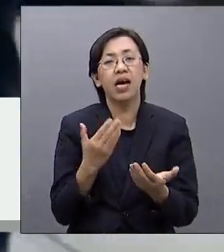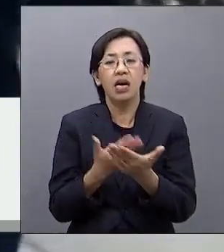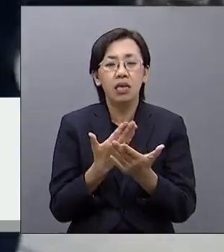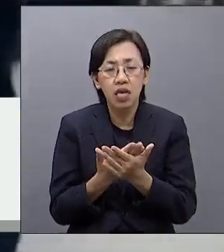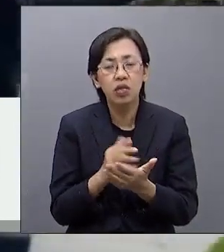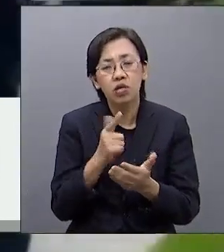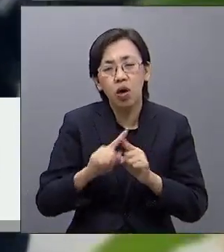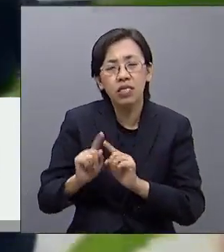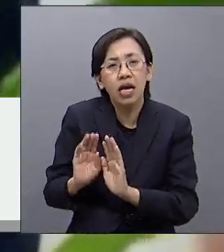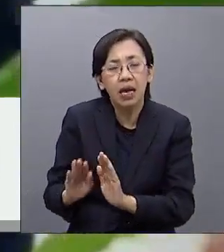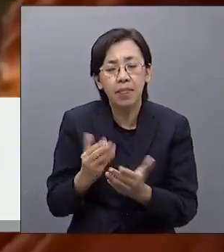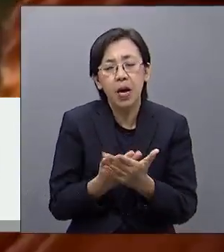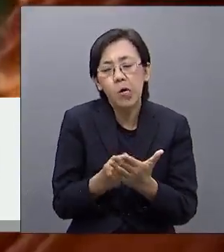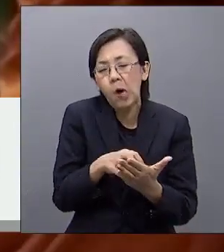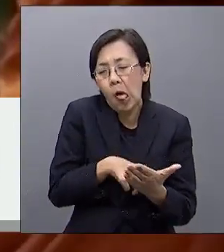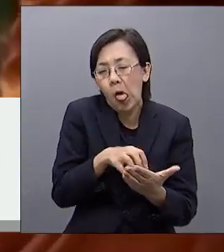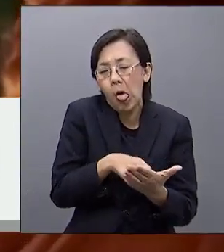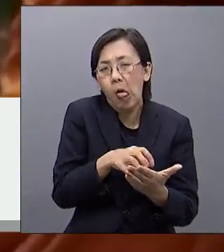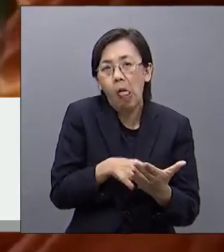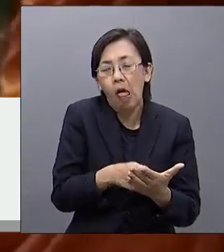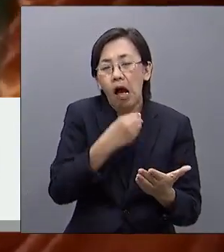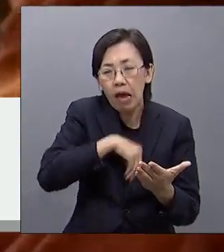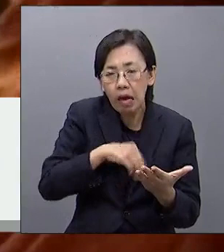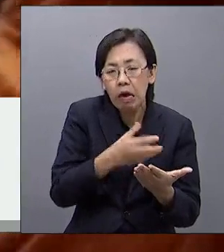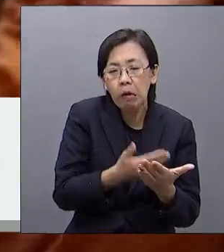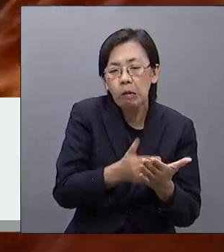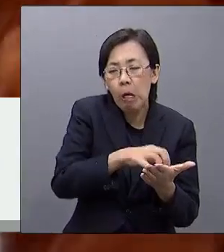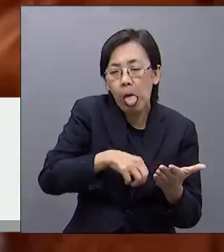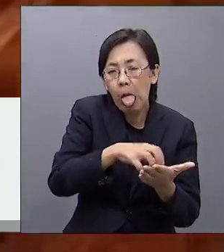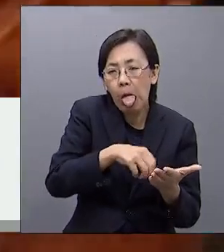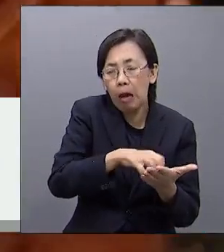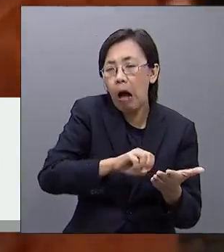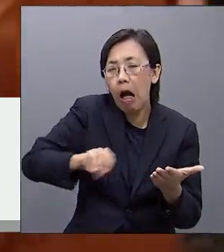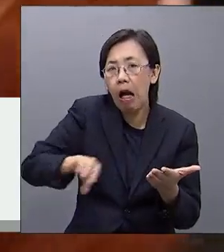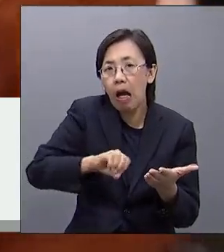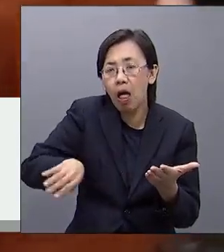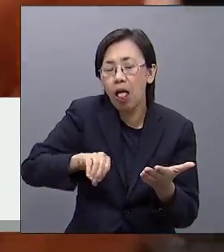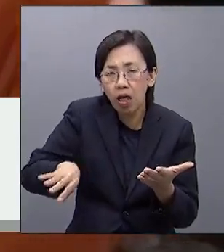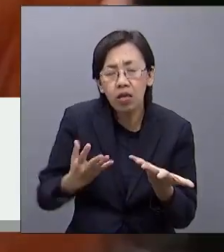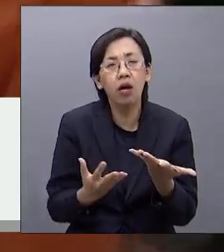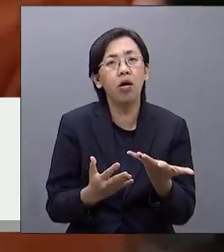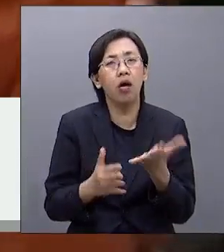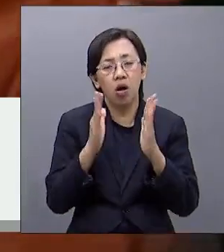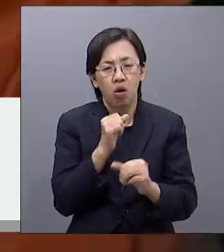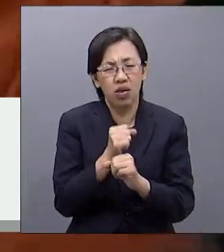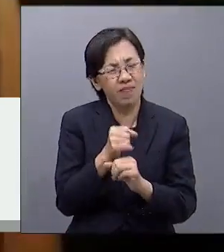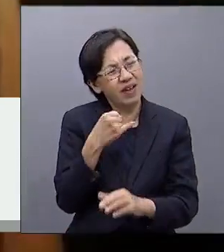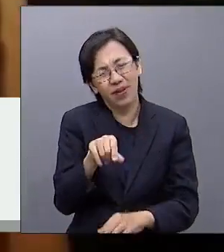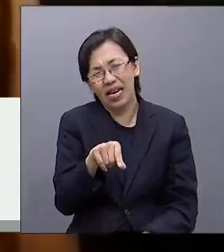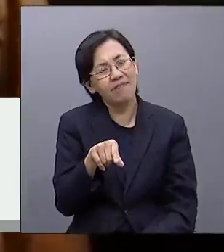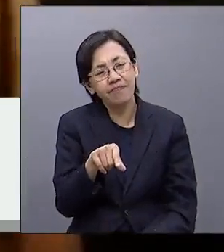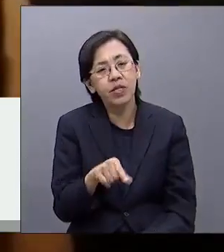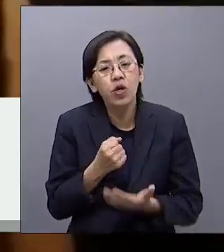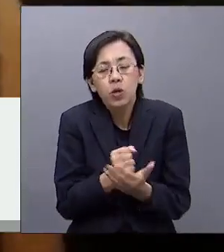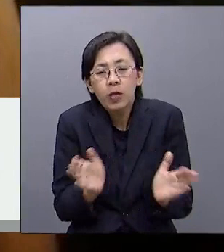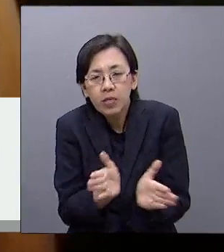เบียดบังทรัพย์นั้นให้เป็นของตนหรือผู้อื่นโดยทุจริตเป็นผู้สนับสนุนเจ้าพนักงานปฏิบัติหรือละเว้นการปฏิบัติหน้าที่